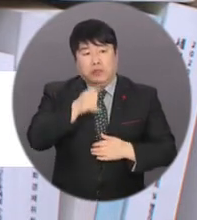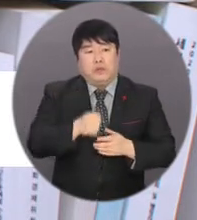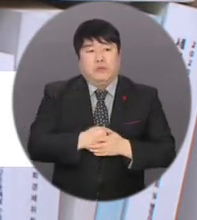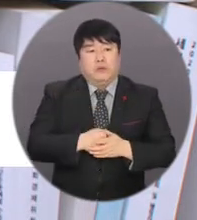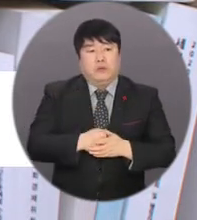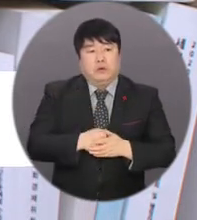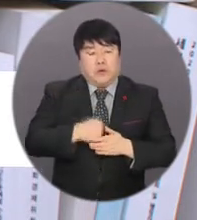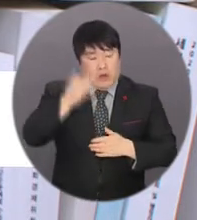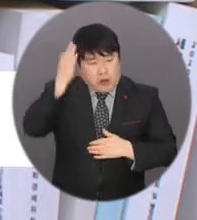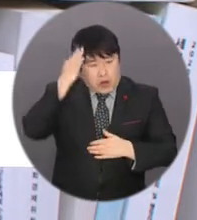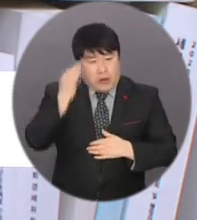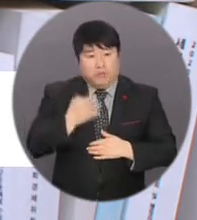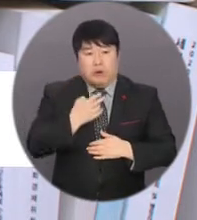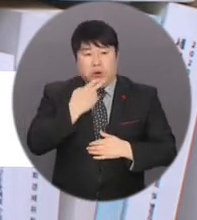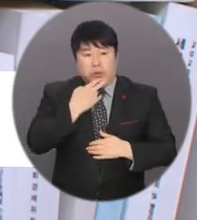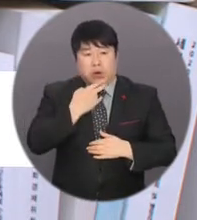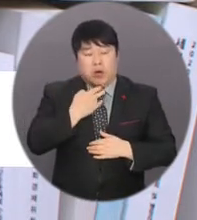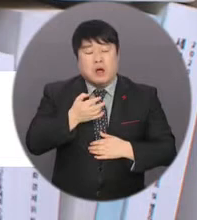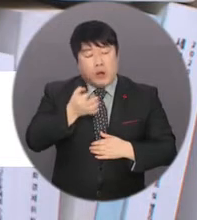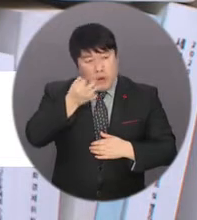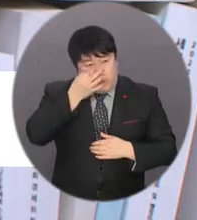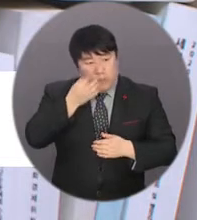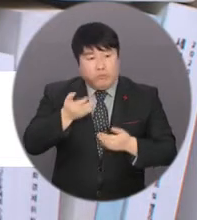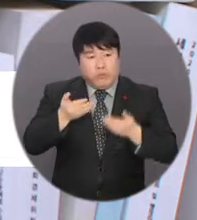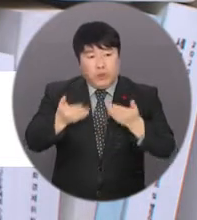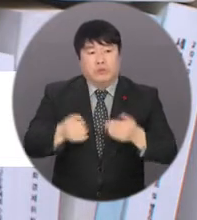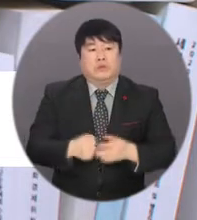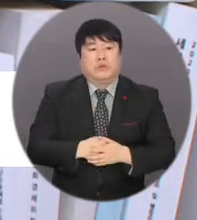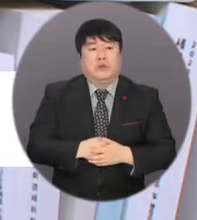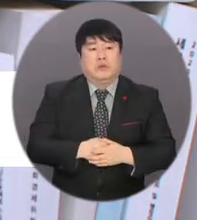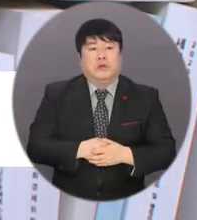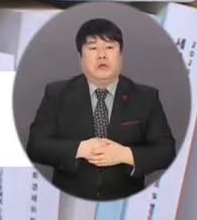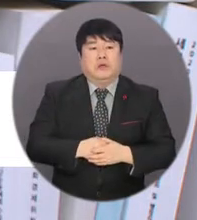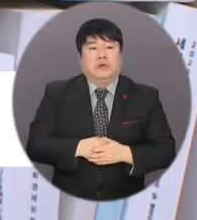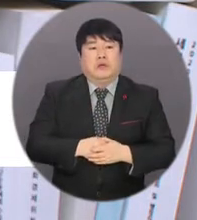검정봉이 비닐봉지 싸가지고 그걸 보여주는데